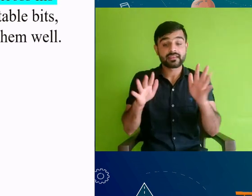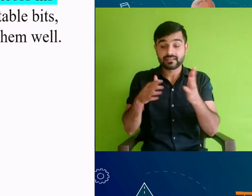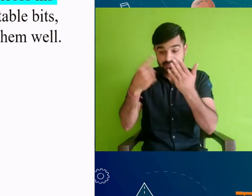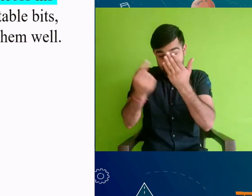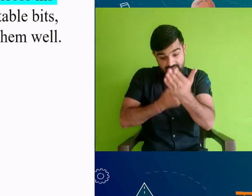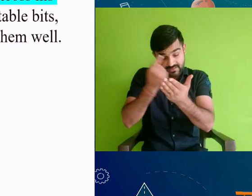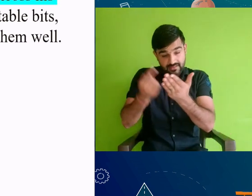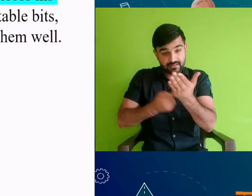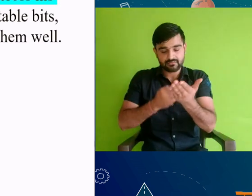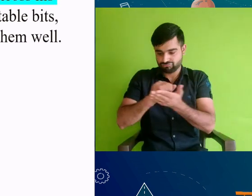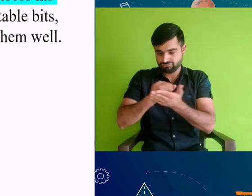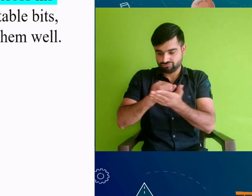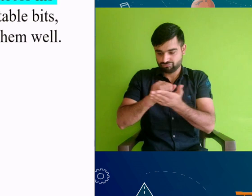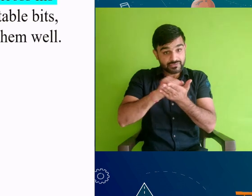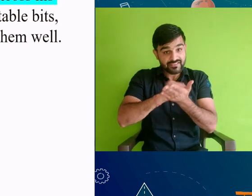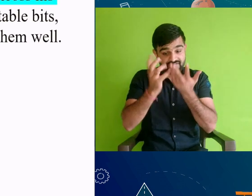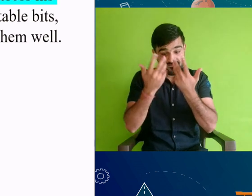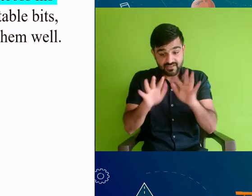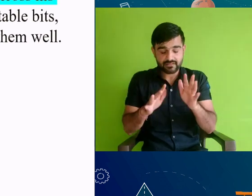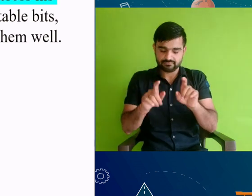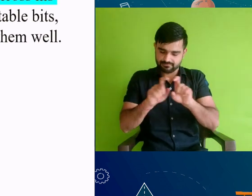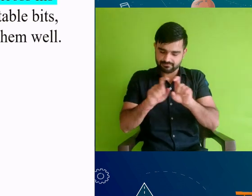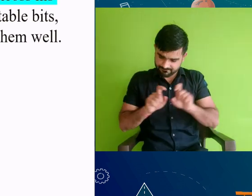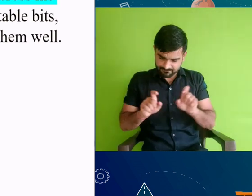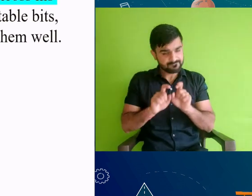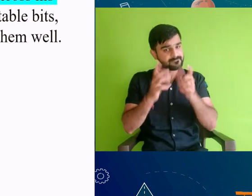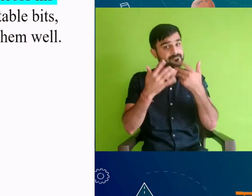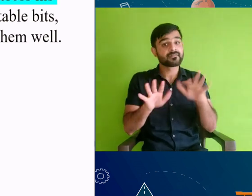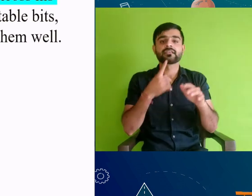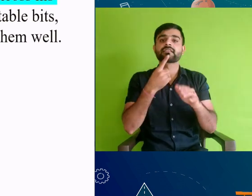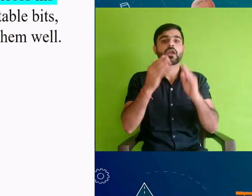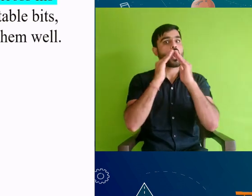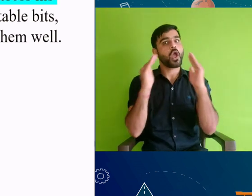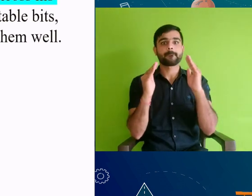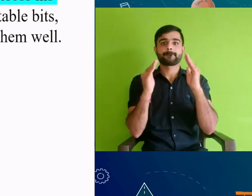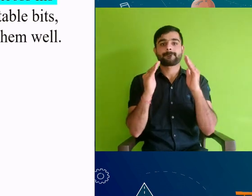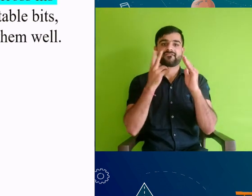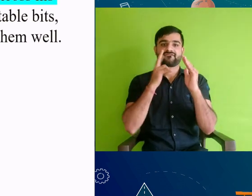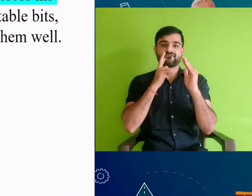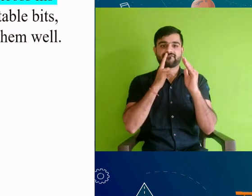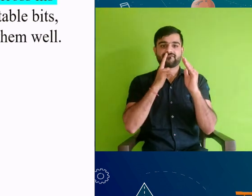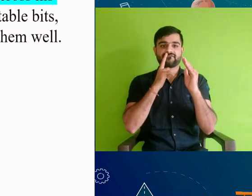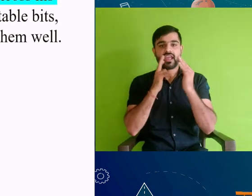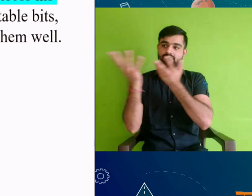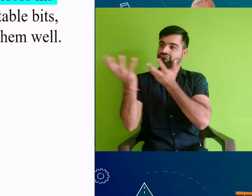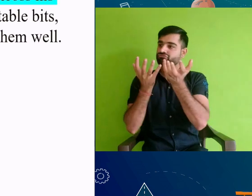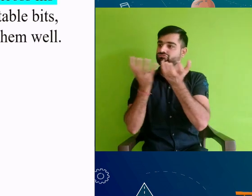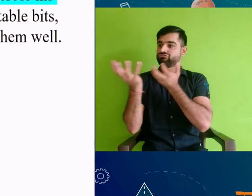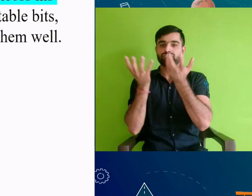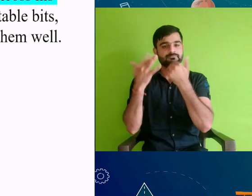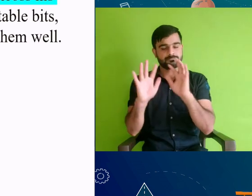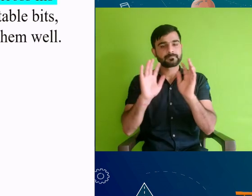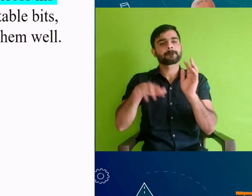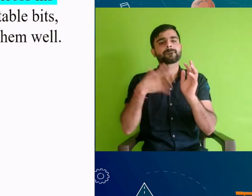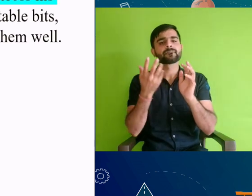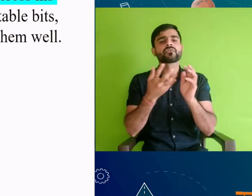से wash किया और clean किया। जैसे हम घर में जितनी भी सब्जियां आती हैं या हम कच्चे फल लेकर